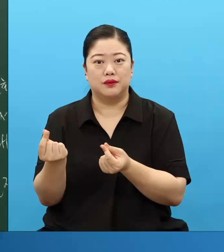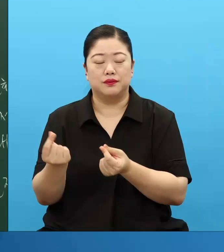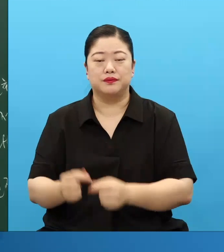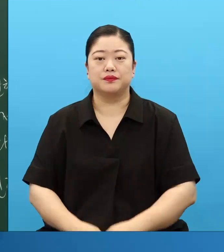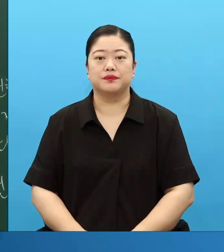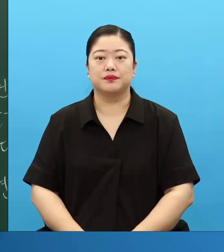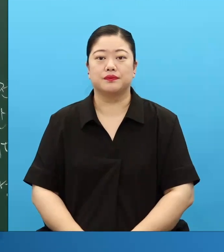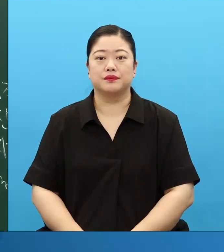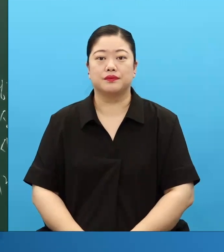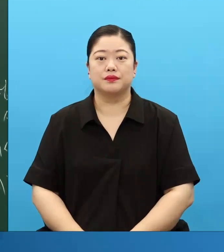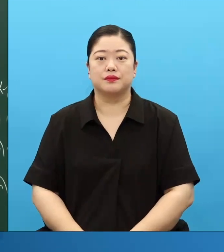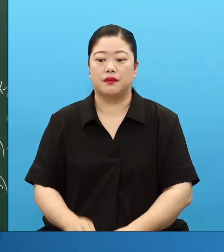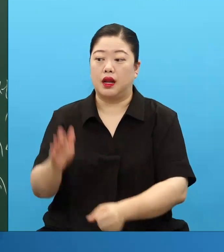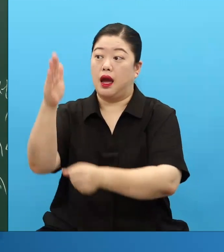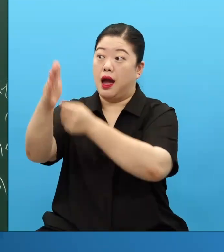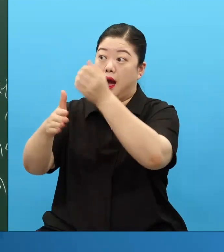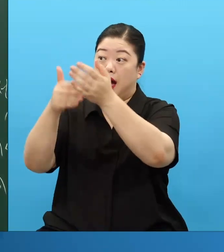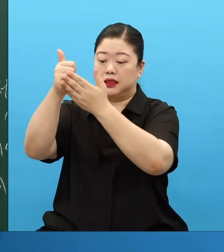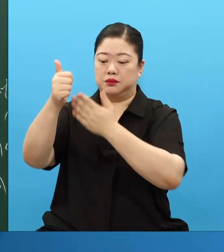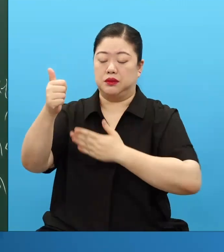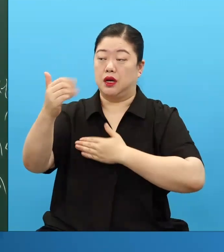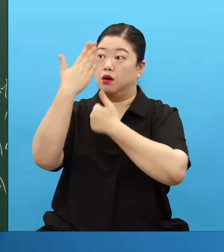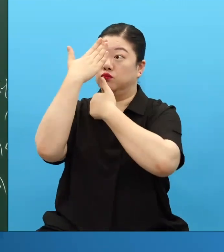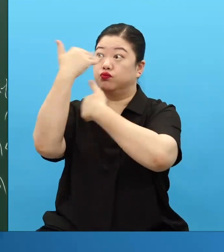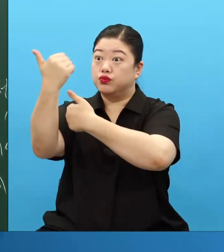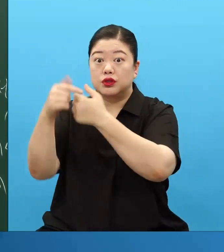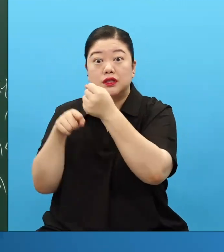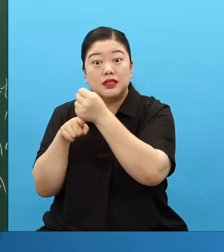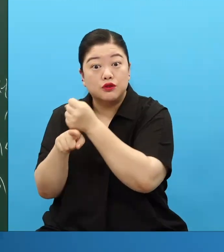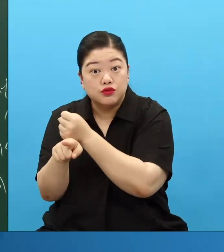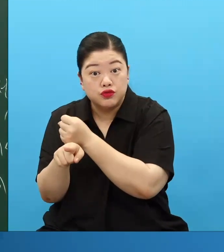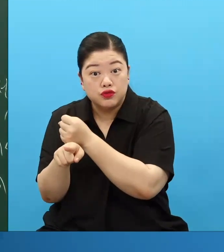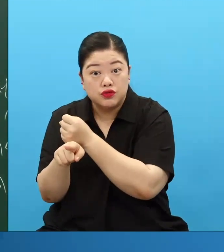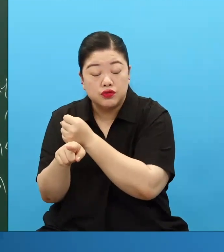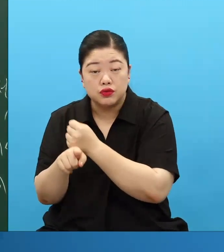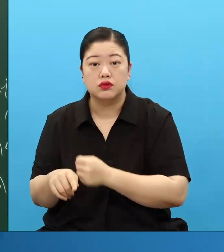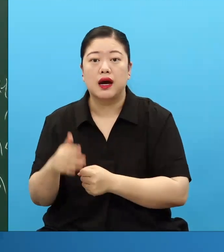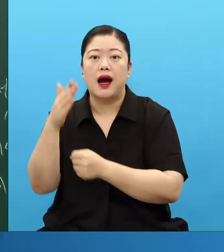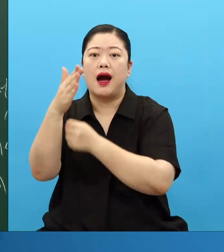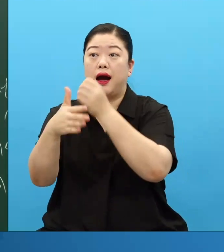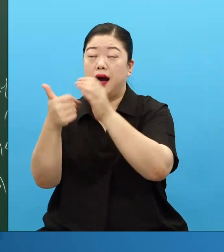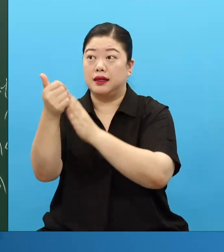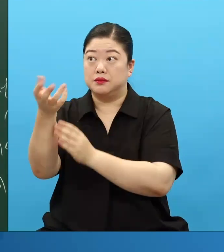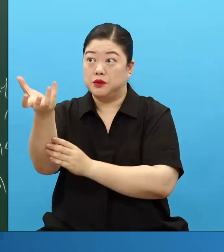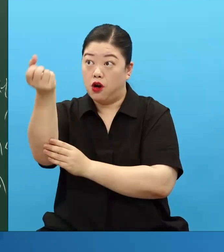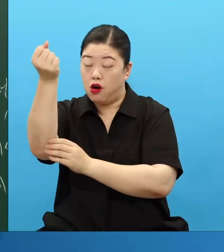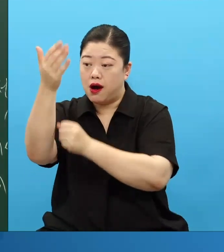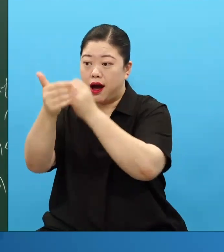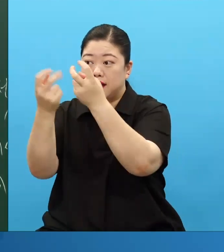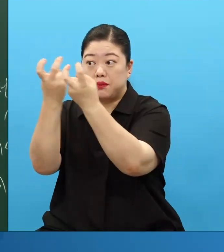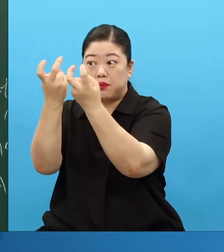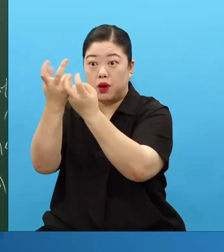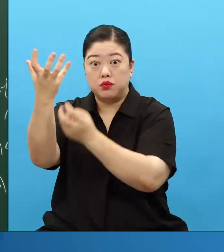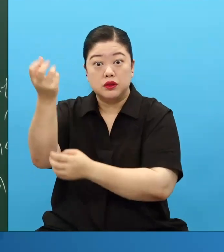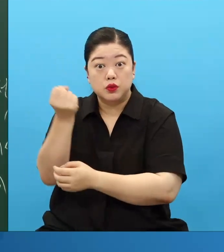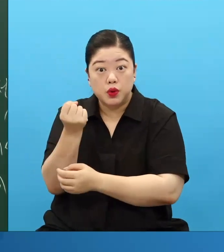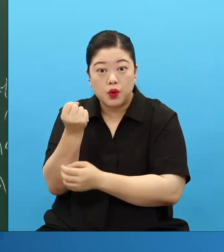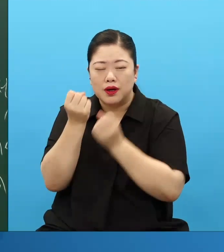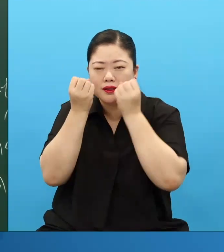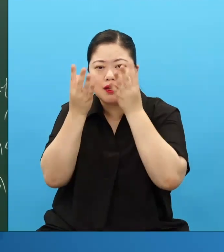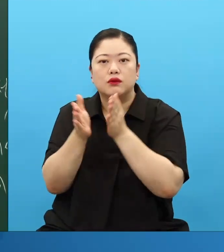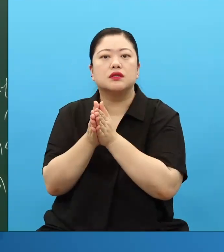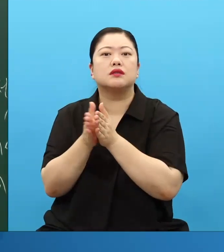has a king, a monarchy, but they were reading our prayer journal. 그러니 이런 사람들이 그곳에 막 제자들이 막 일어나는 겁니다. And so we see this is how disciples are